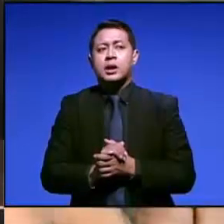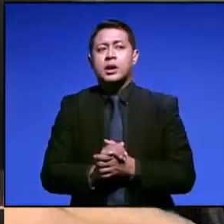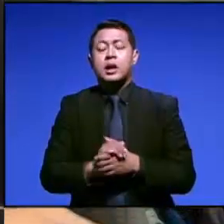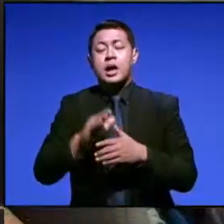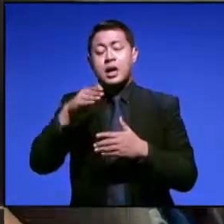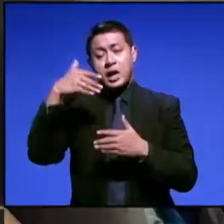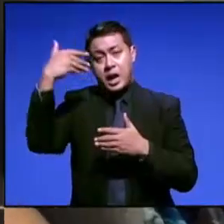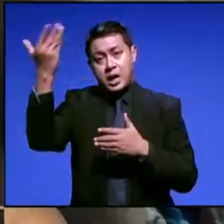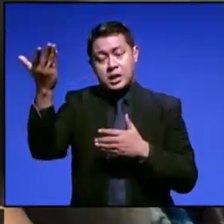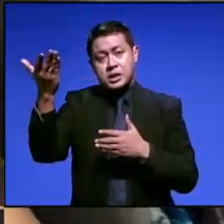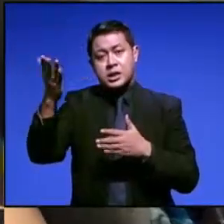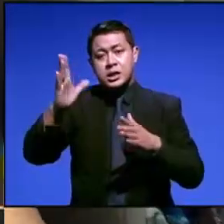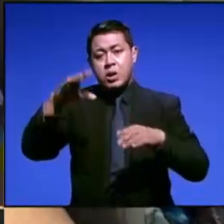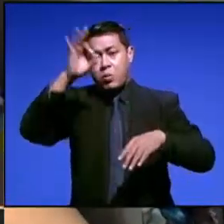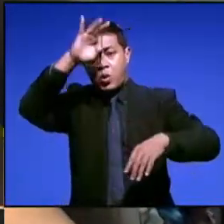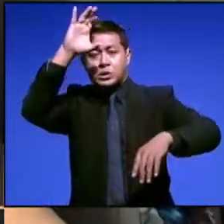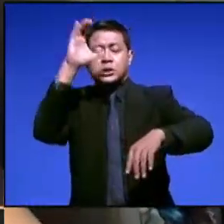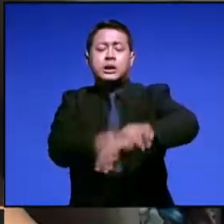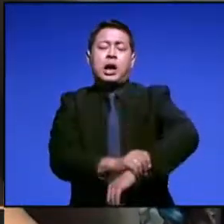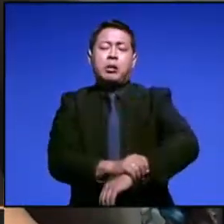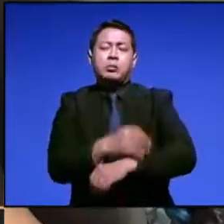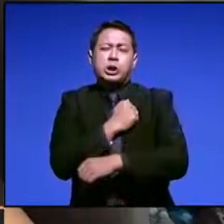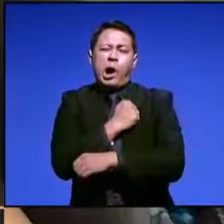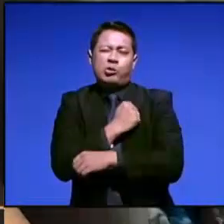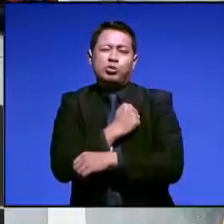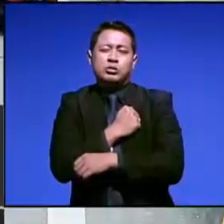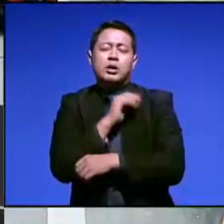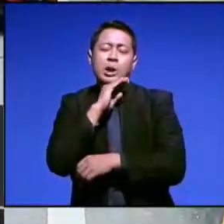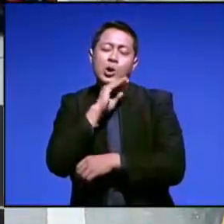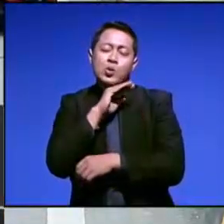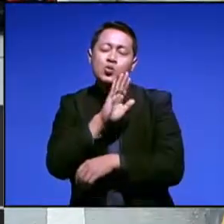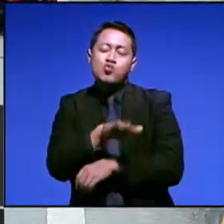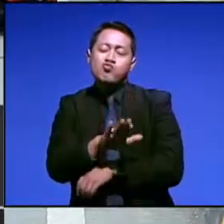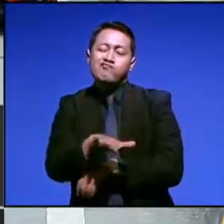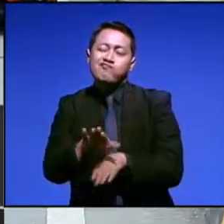nanti ditangkap sama polisi, jadi saya nunggu.